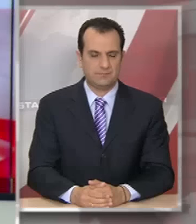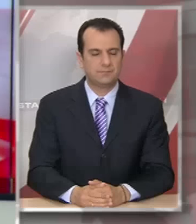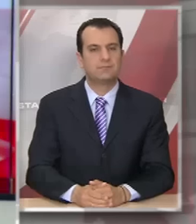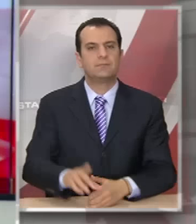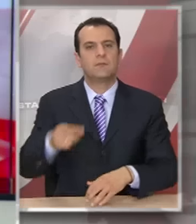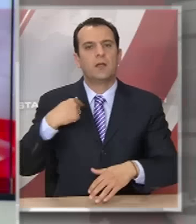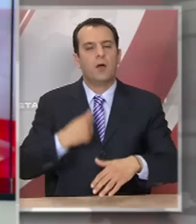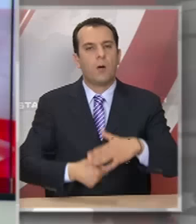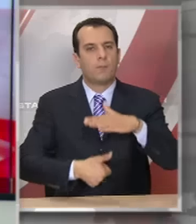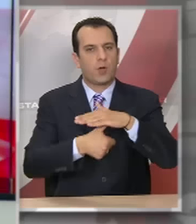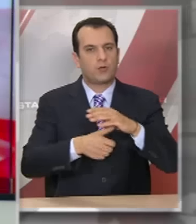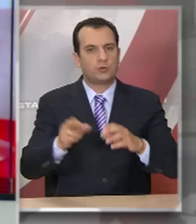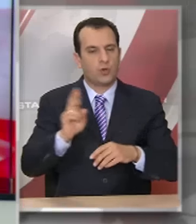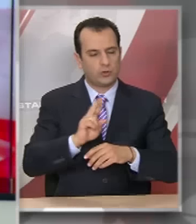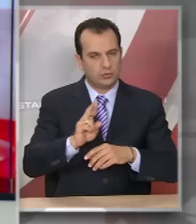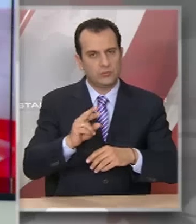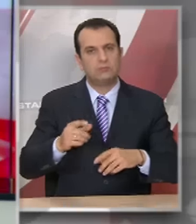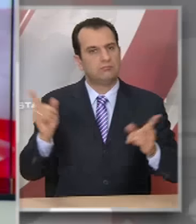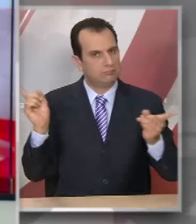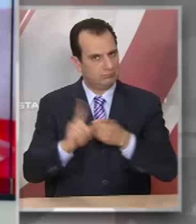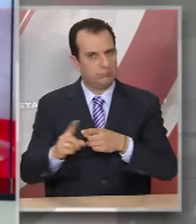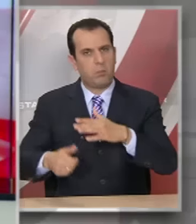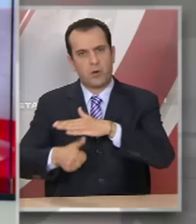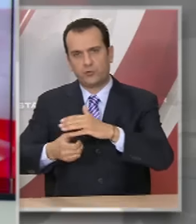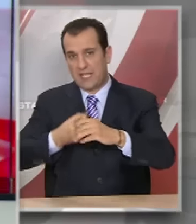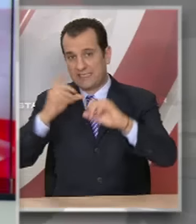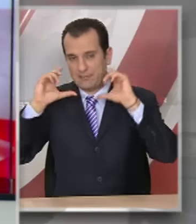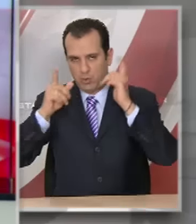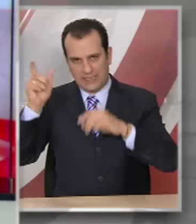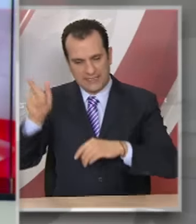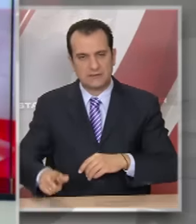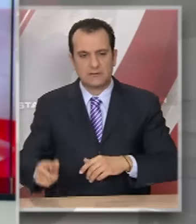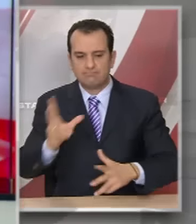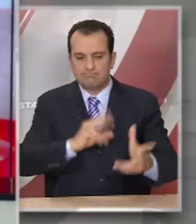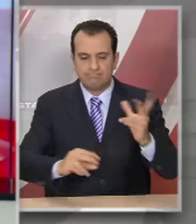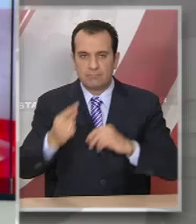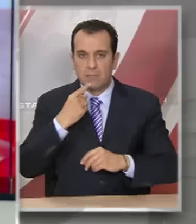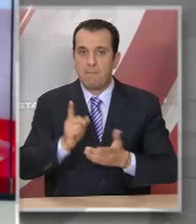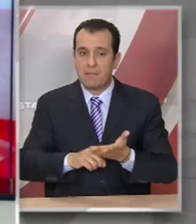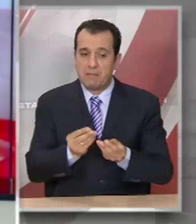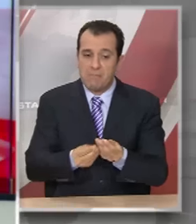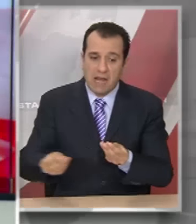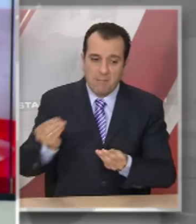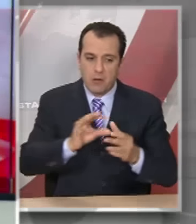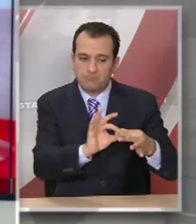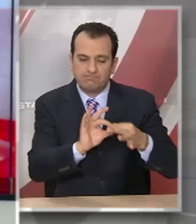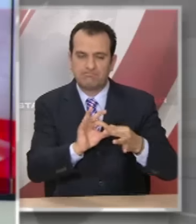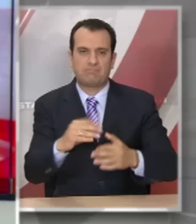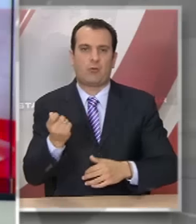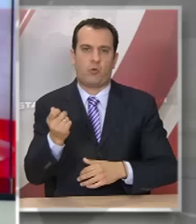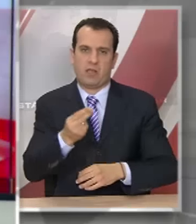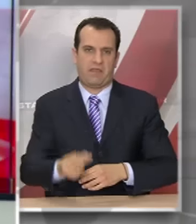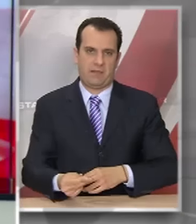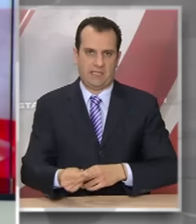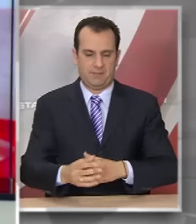Συνάντηση με τον Ρώσο Πρόεδρο είχε και ο Κυριάκος Μητσοτάκης, ο οποίος επεσήμανε την ανάγκη να ενισχυθούν περισσότερο οι οικονομικές σχέσεις των δύο